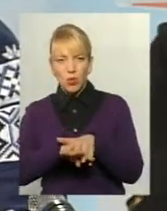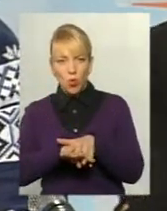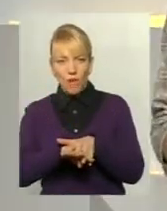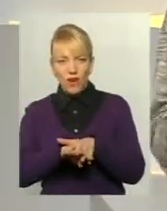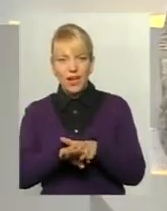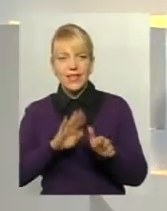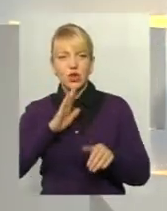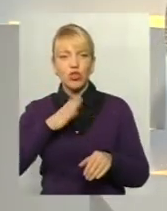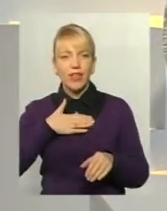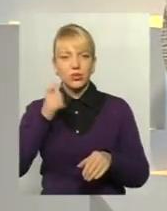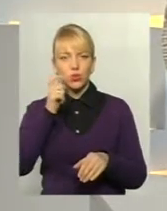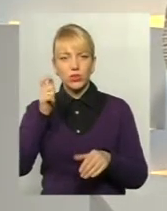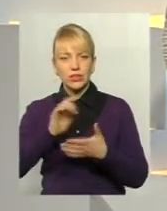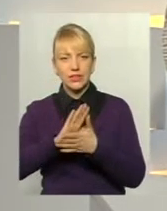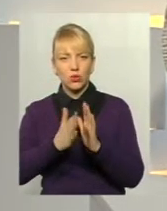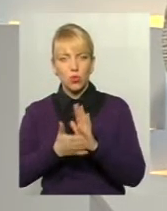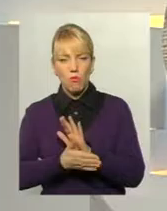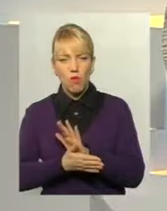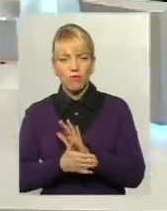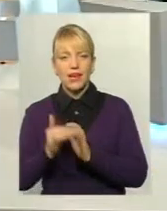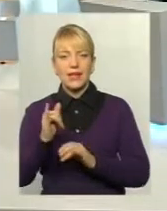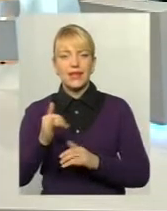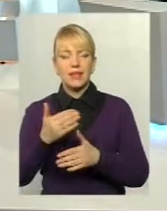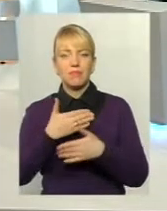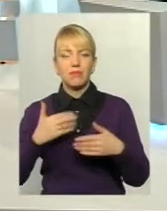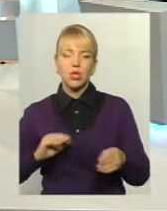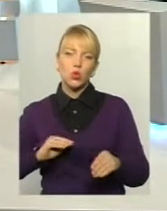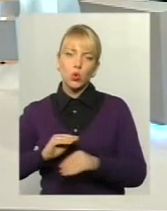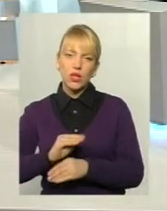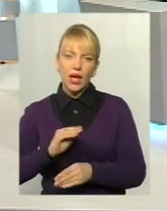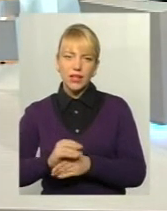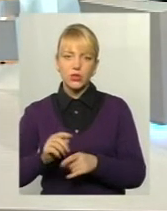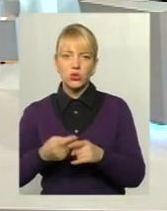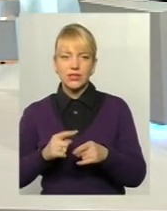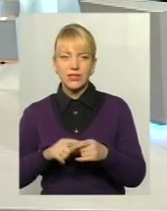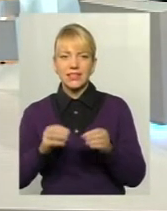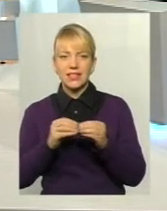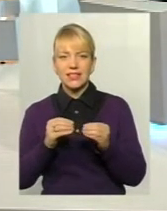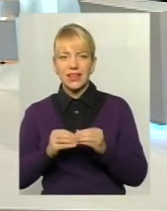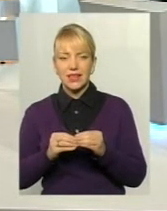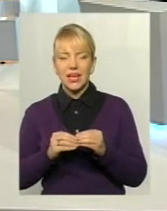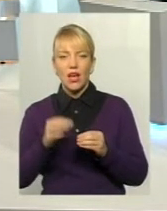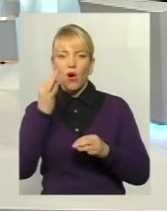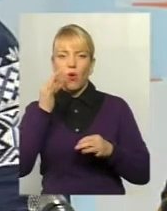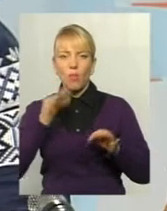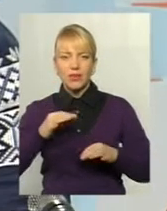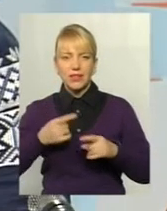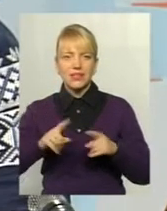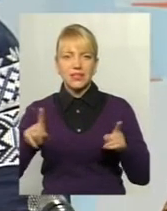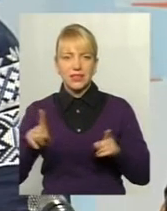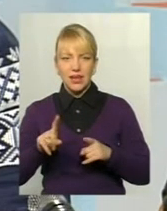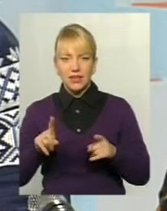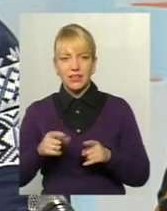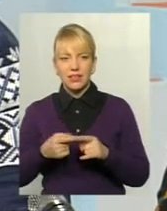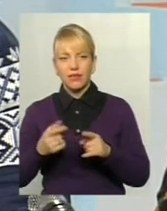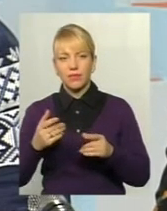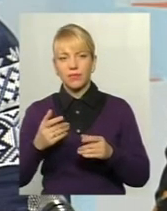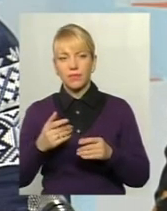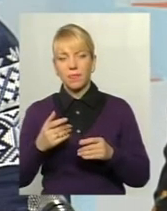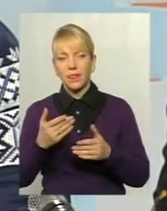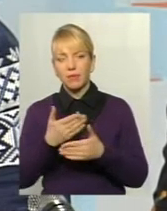вже адаптовані до України, так. І ми додали до цих 10 компетенцій, які пропонує Світовий економічний